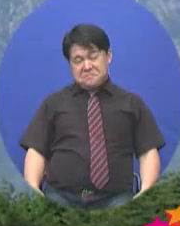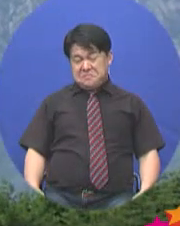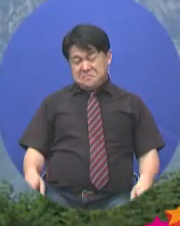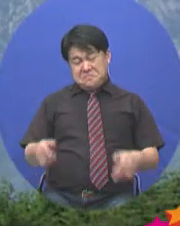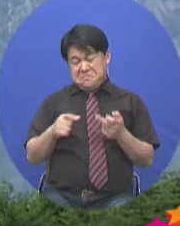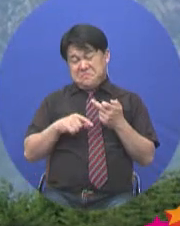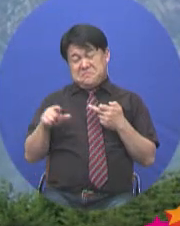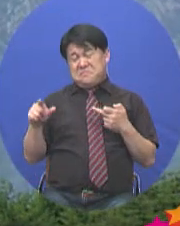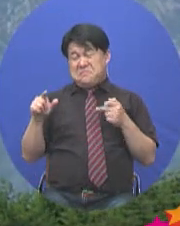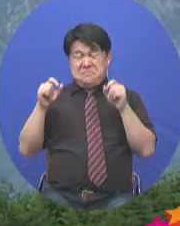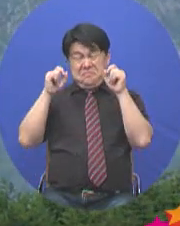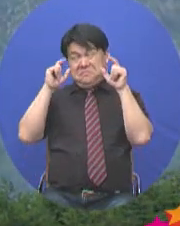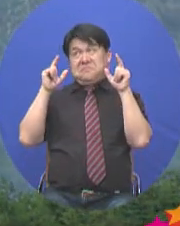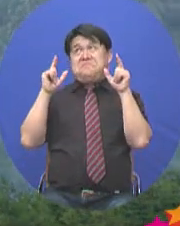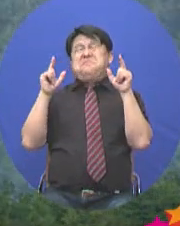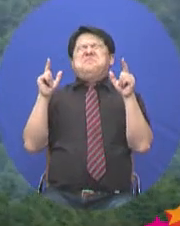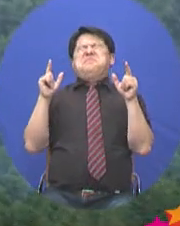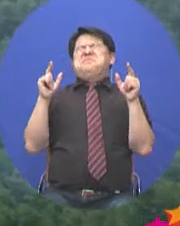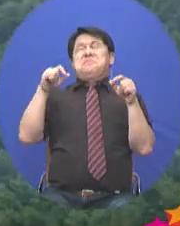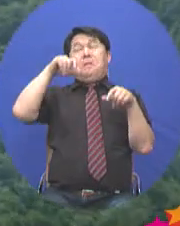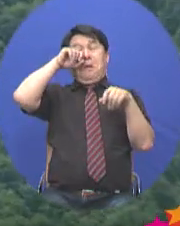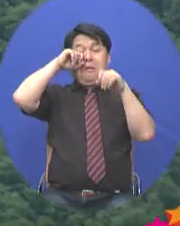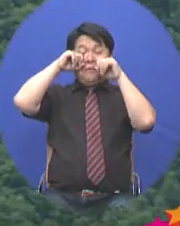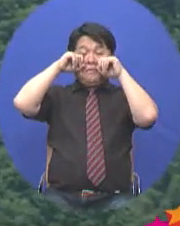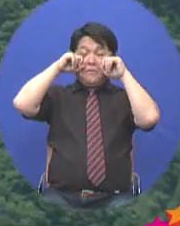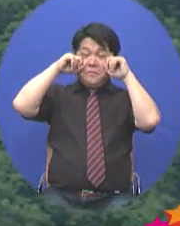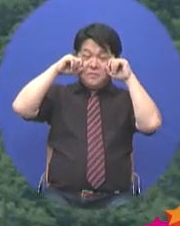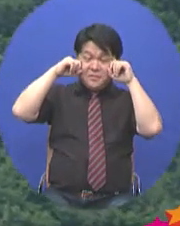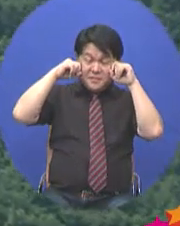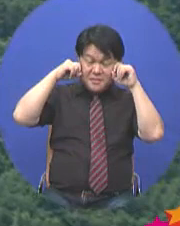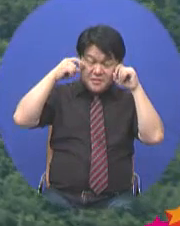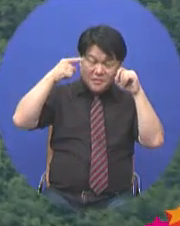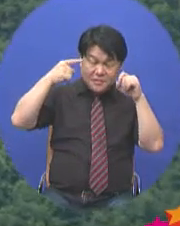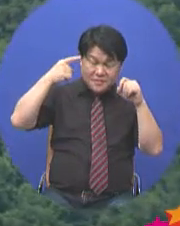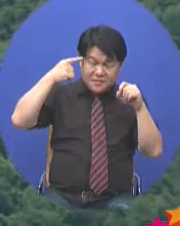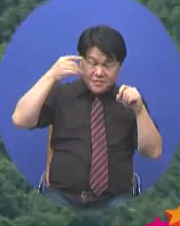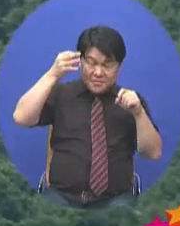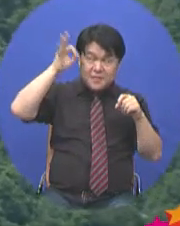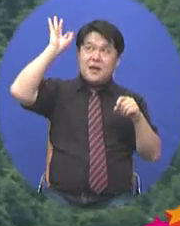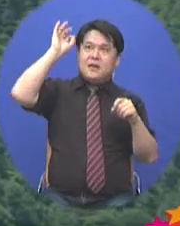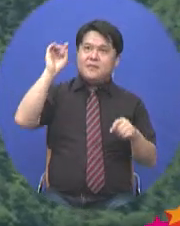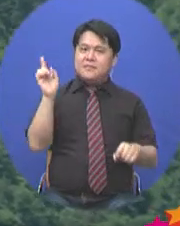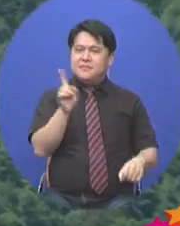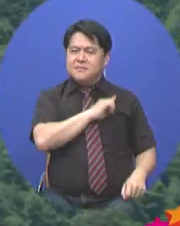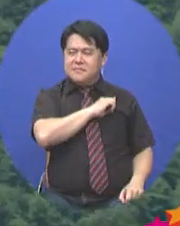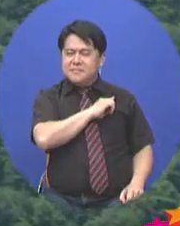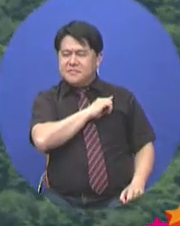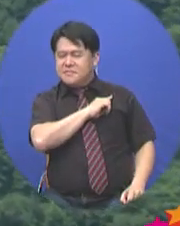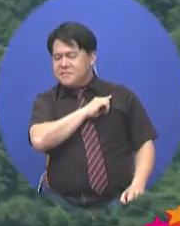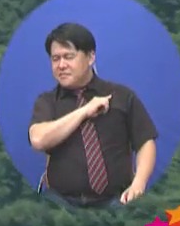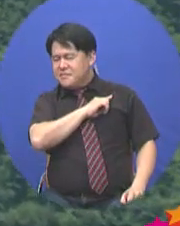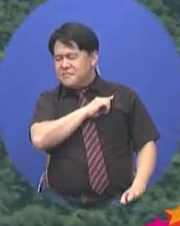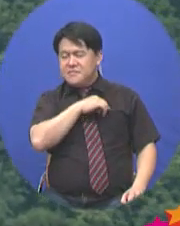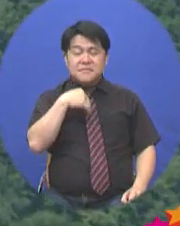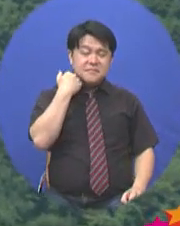아침에 눈을 뜨면 제일 먼저 생각나는